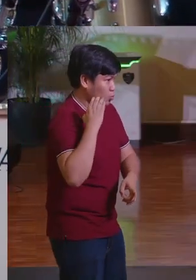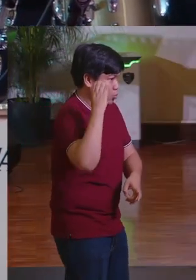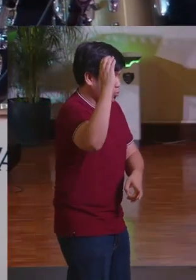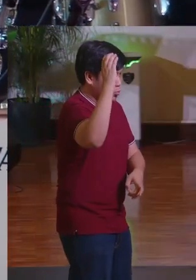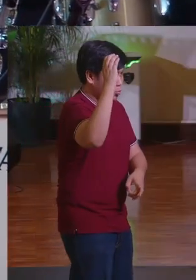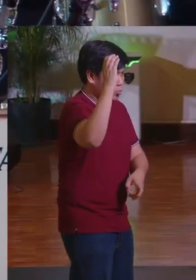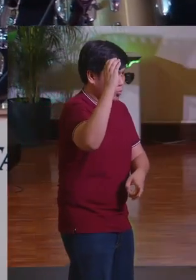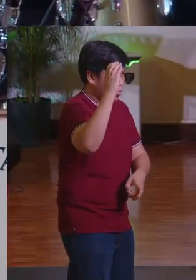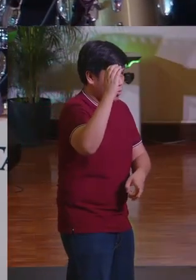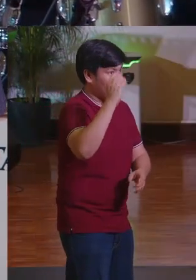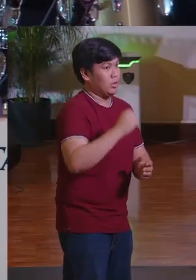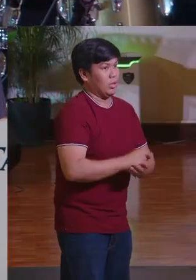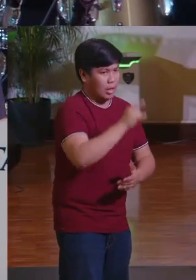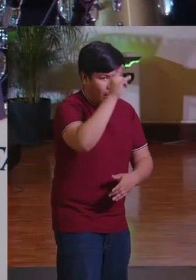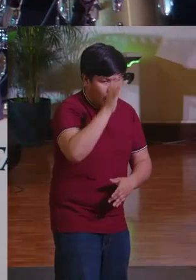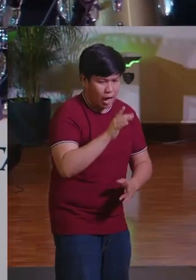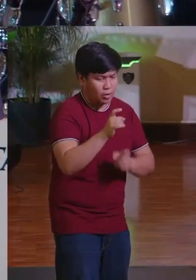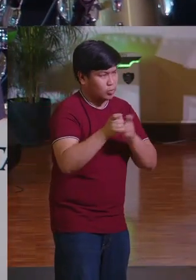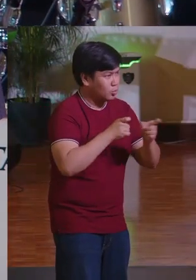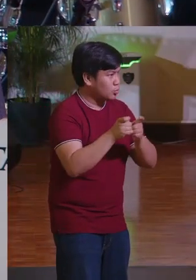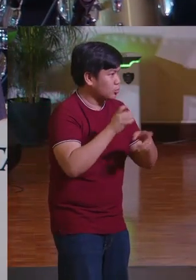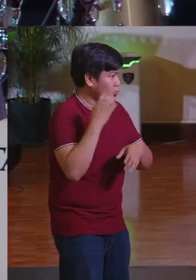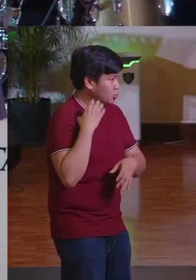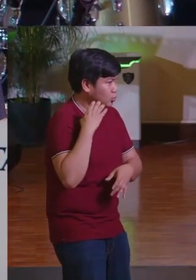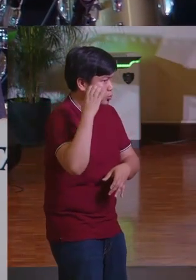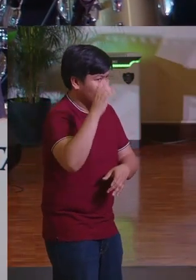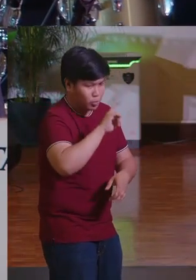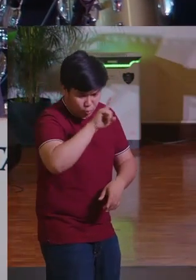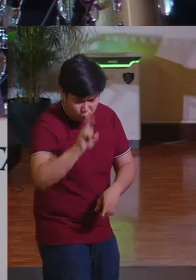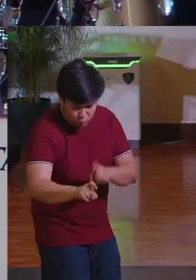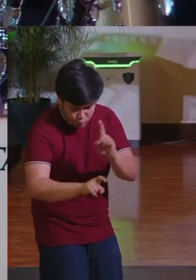through the questioning of the sailors